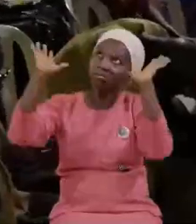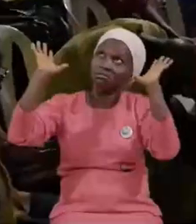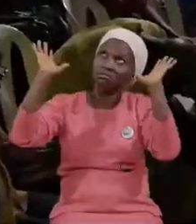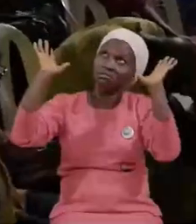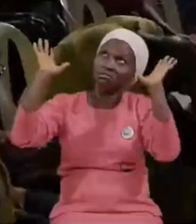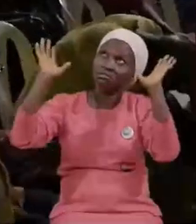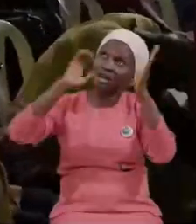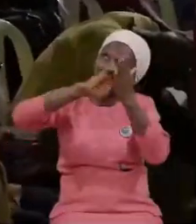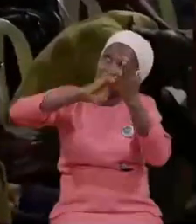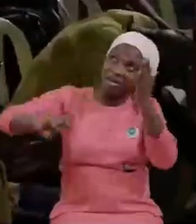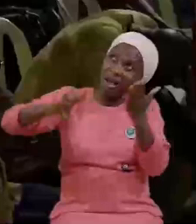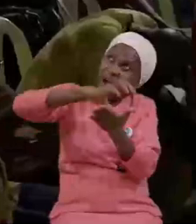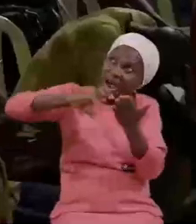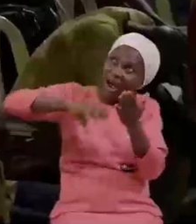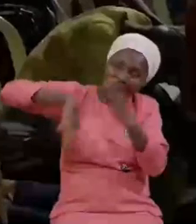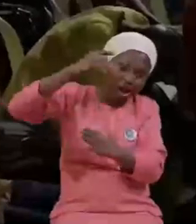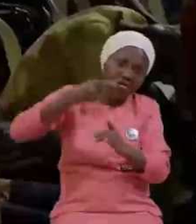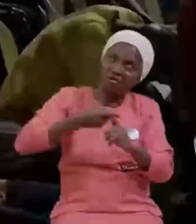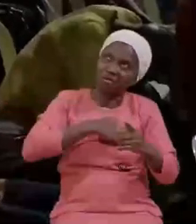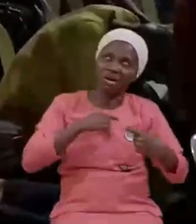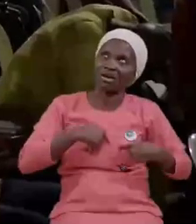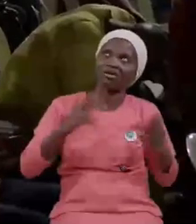Ôte la confusion de ma vie.